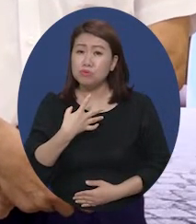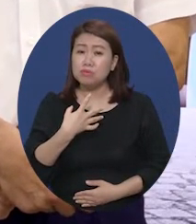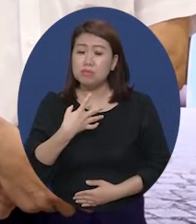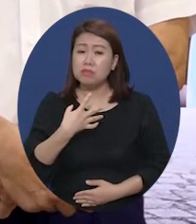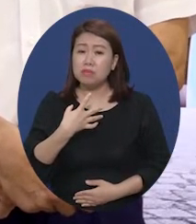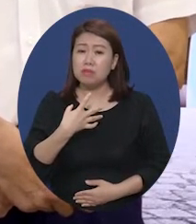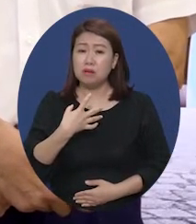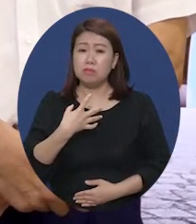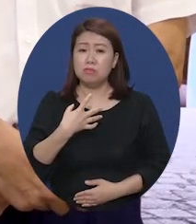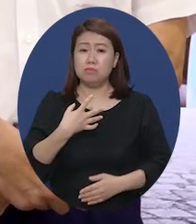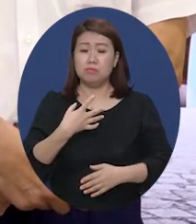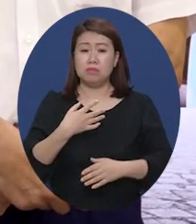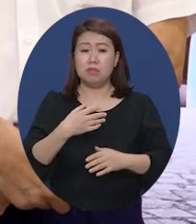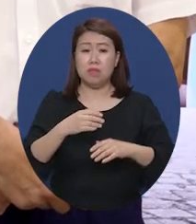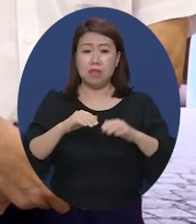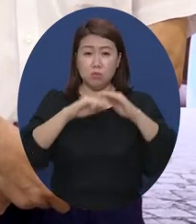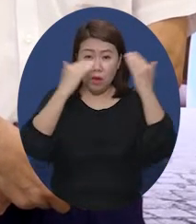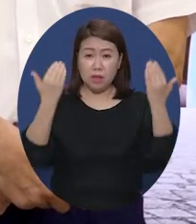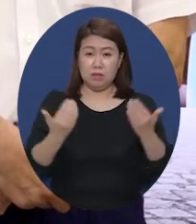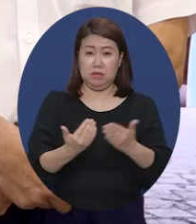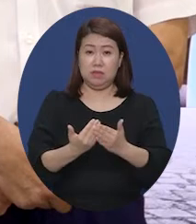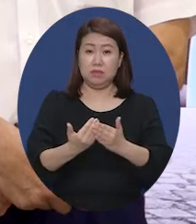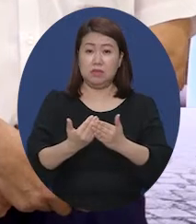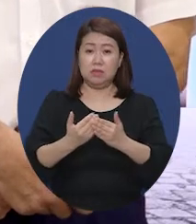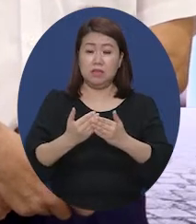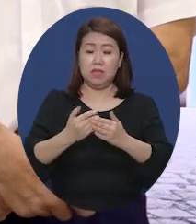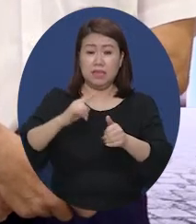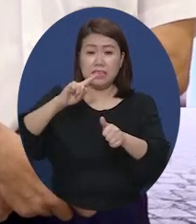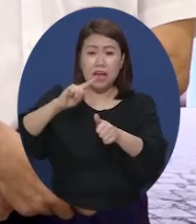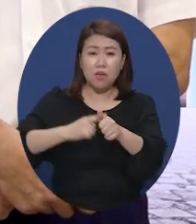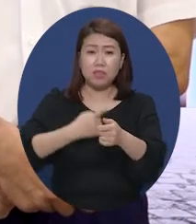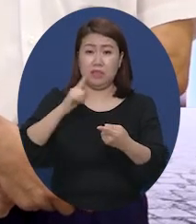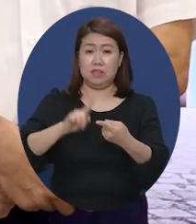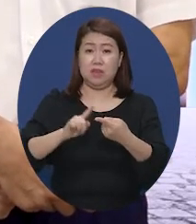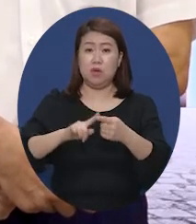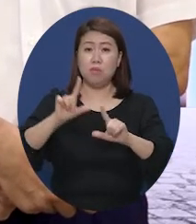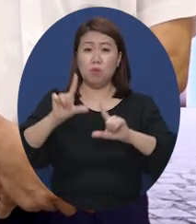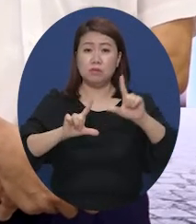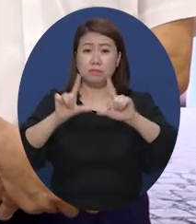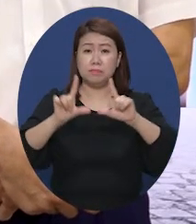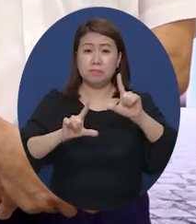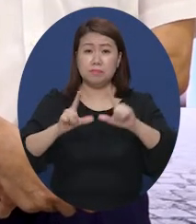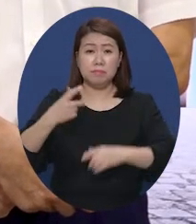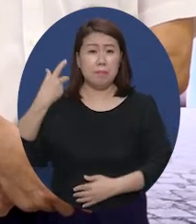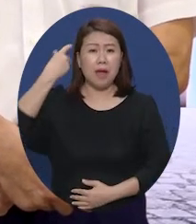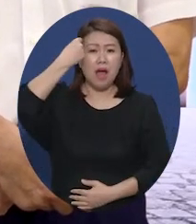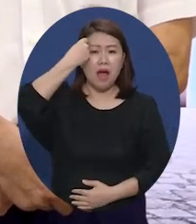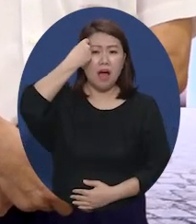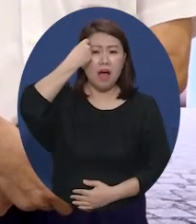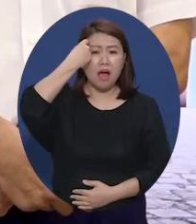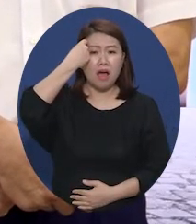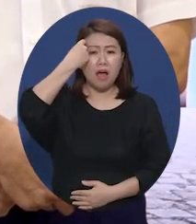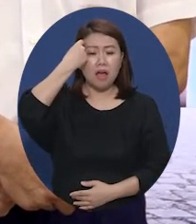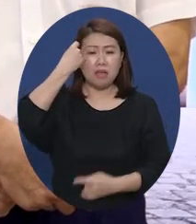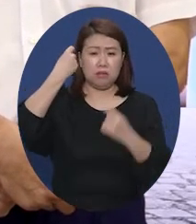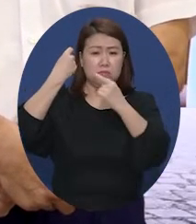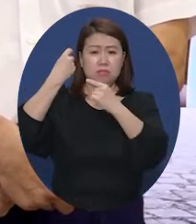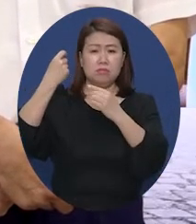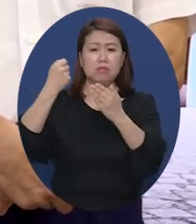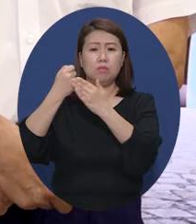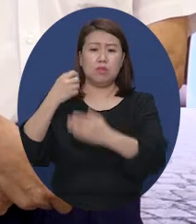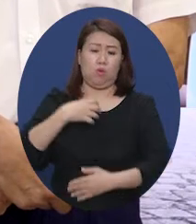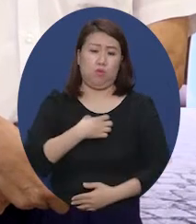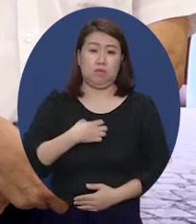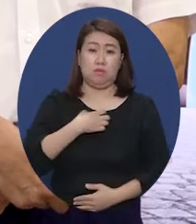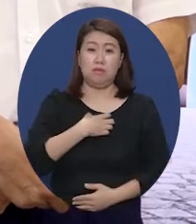그 원시와 야생의 아직도 완연한 나라라 그렇게 우리 국민에게 각인될까봐 상당히 우려됐기